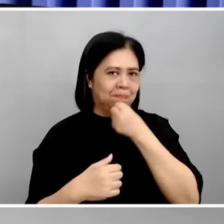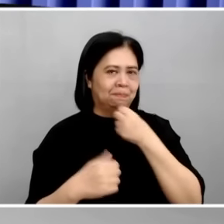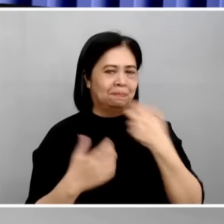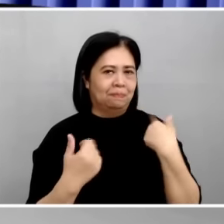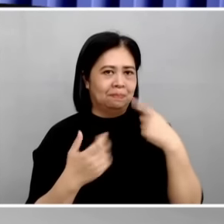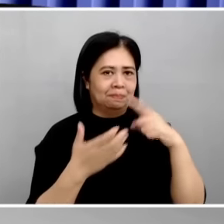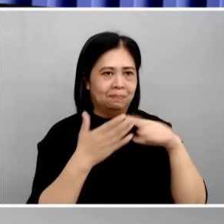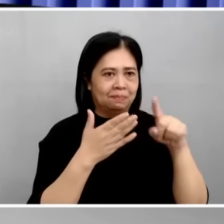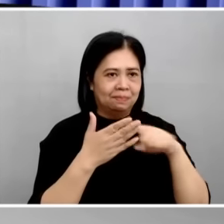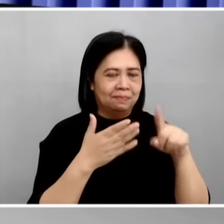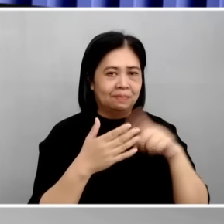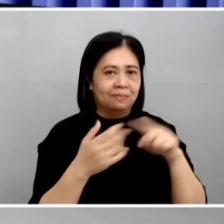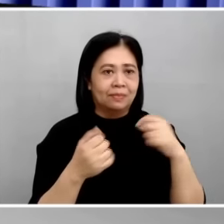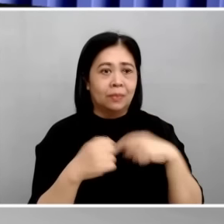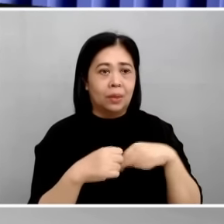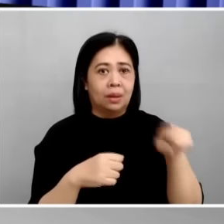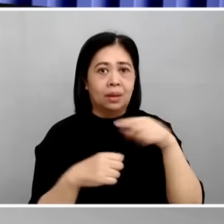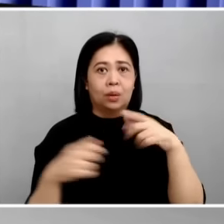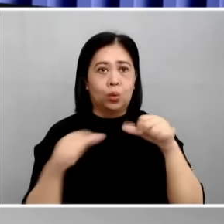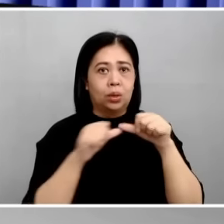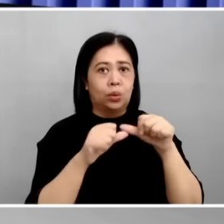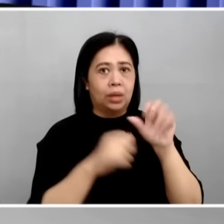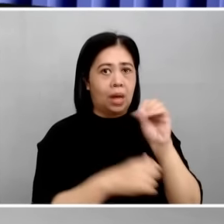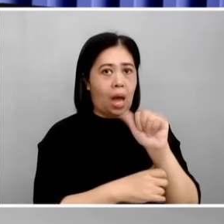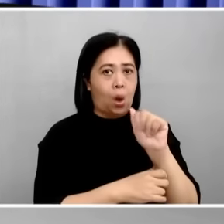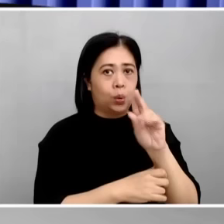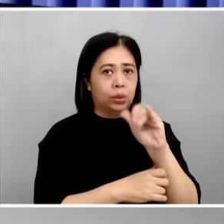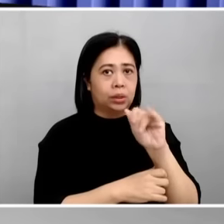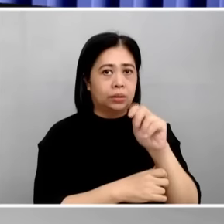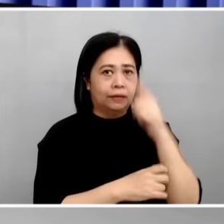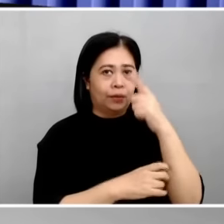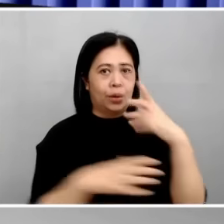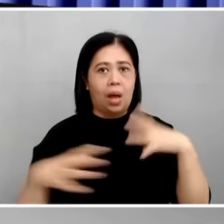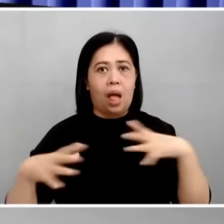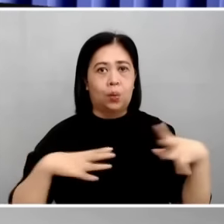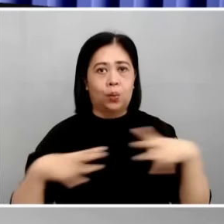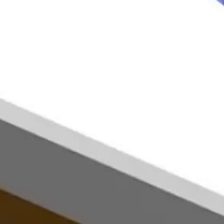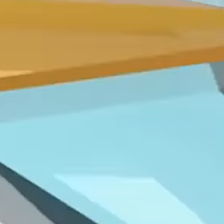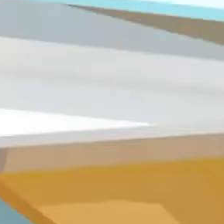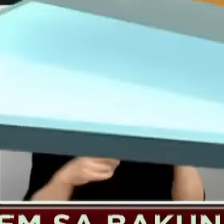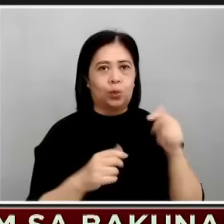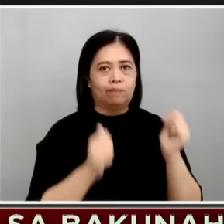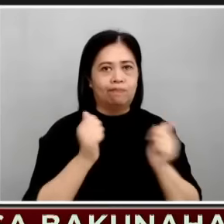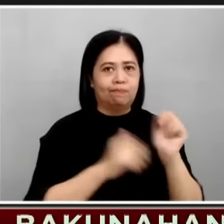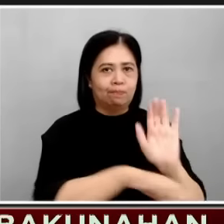niya para sa mga Hollywood production. Nagpapatrol, Mario Dumawal.